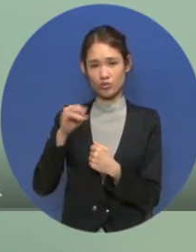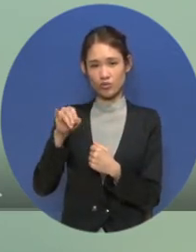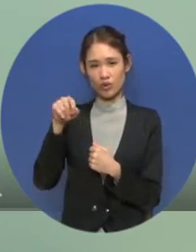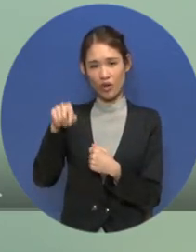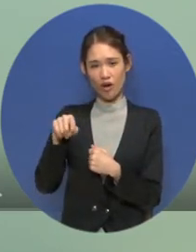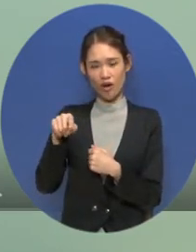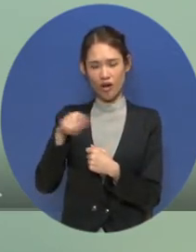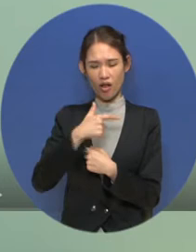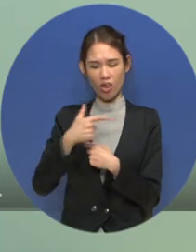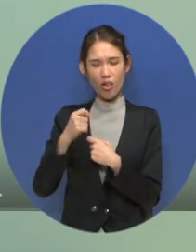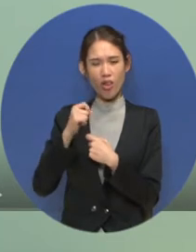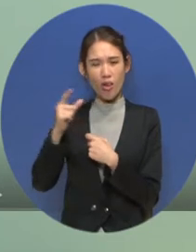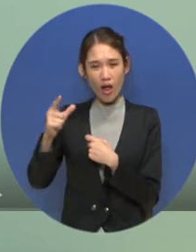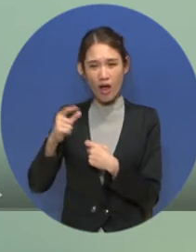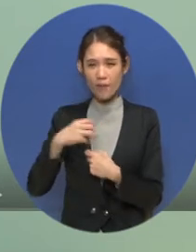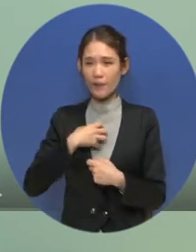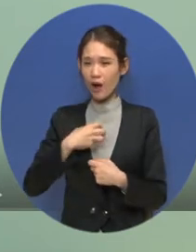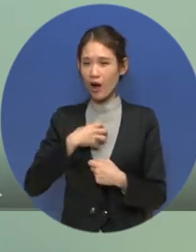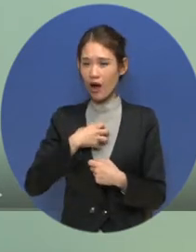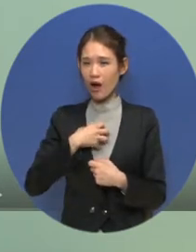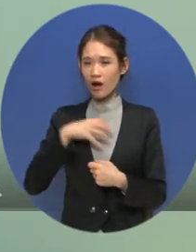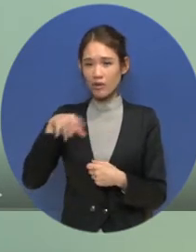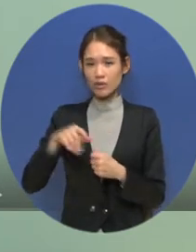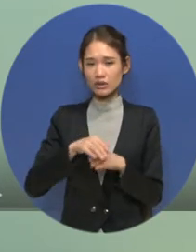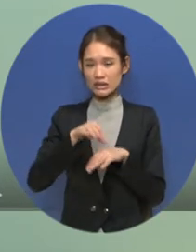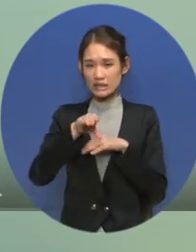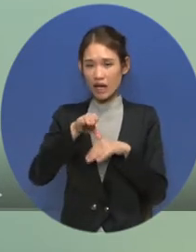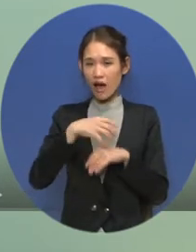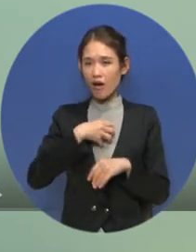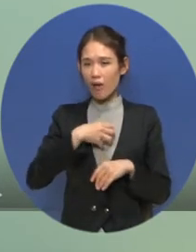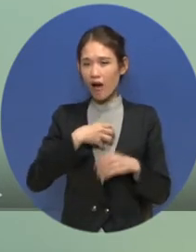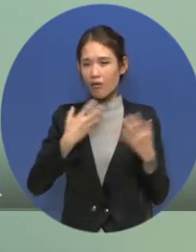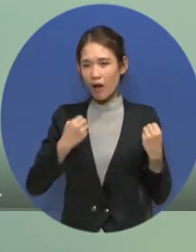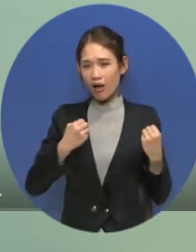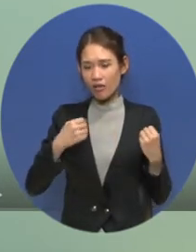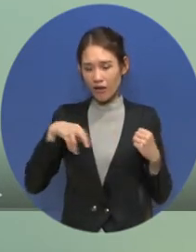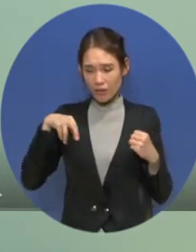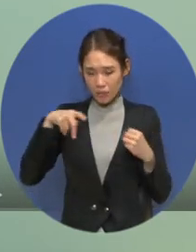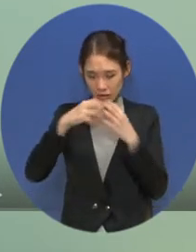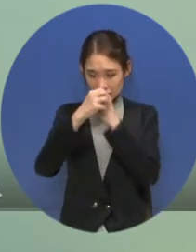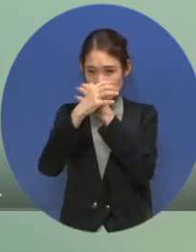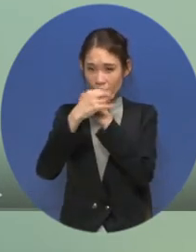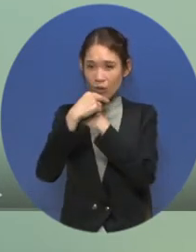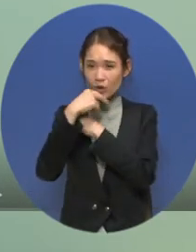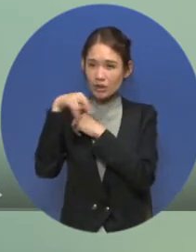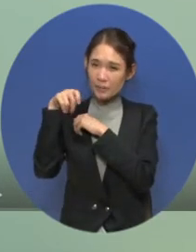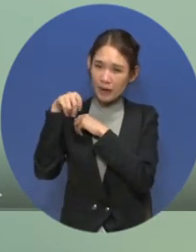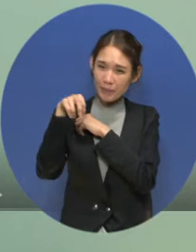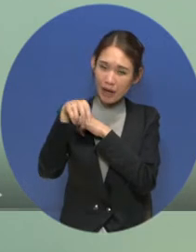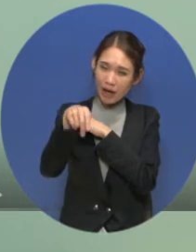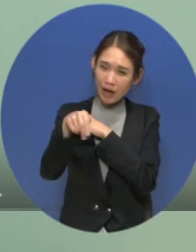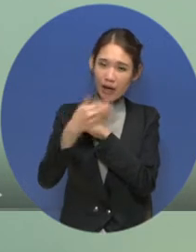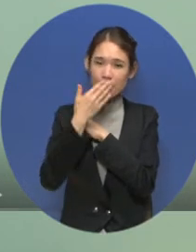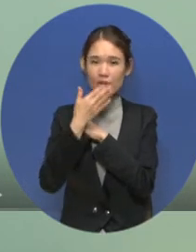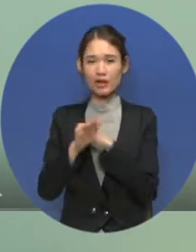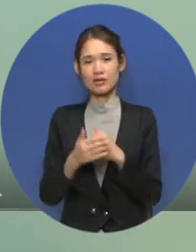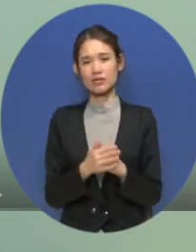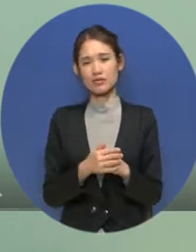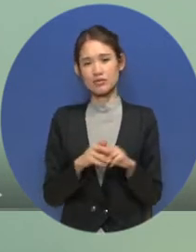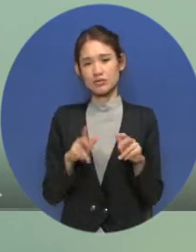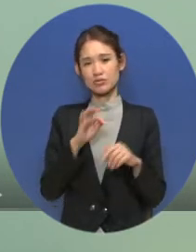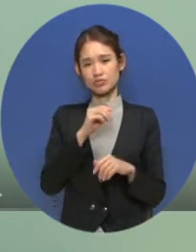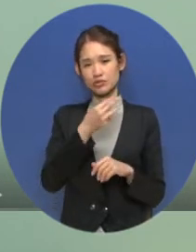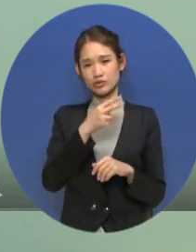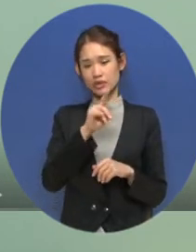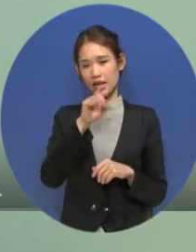너무 멀고 변두리이고 위험한 차도 많은데 보행신호도 없는 곳을 건너야 했었거든요. 지금은